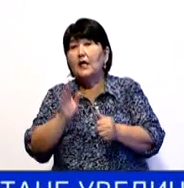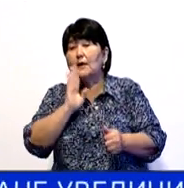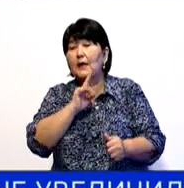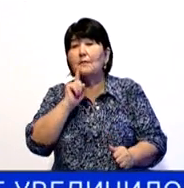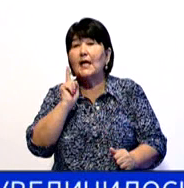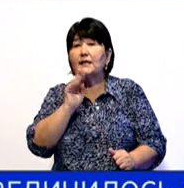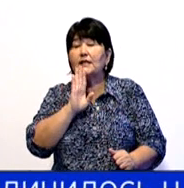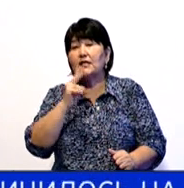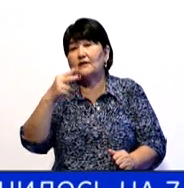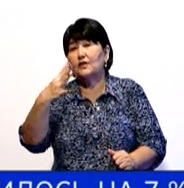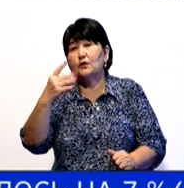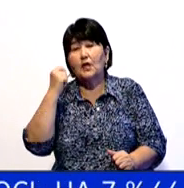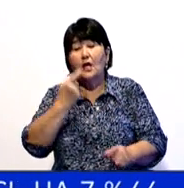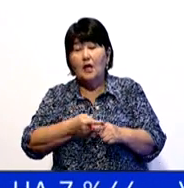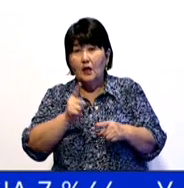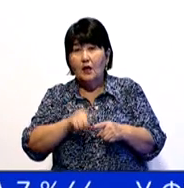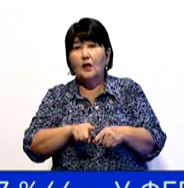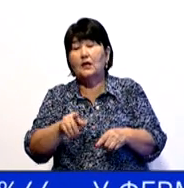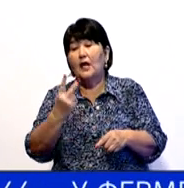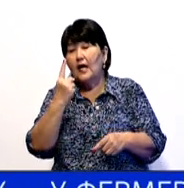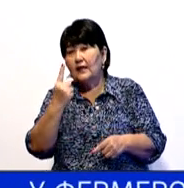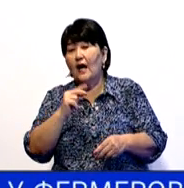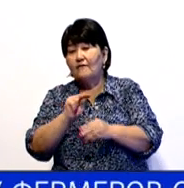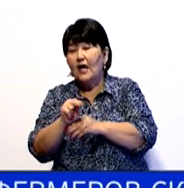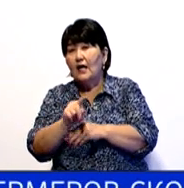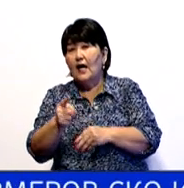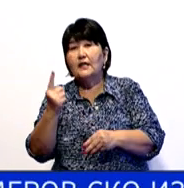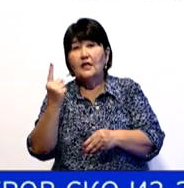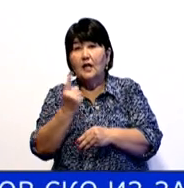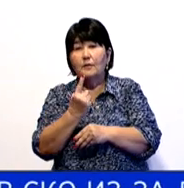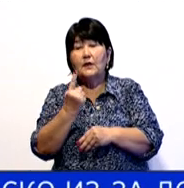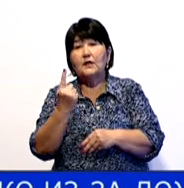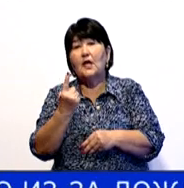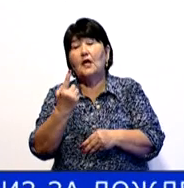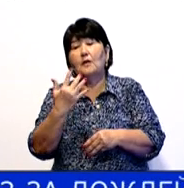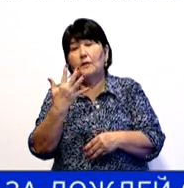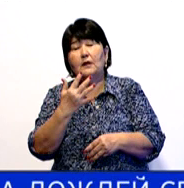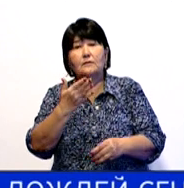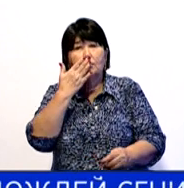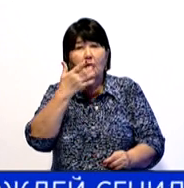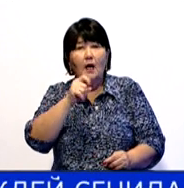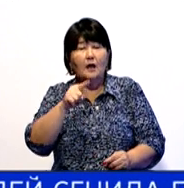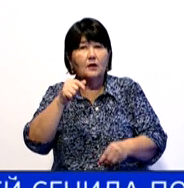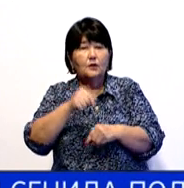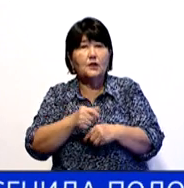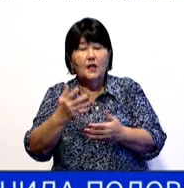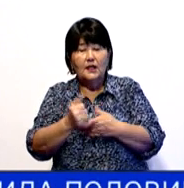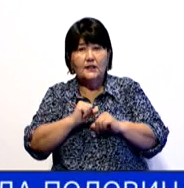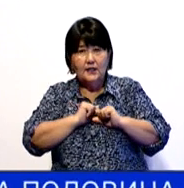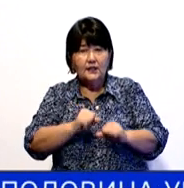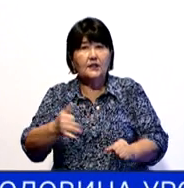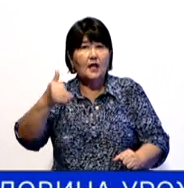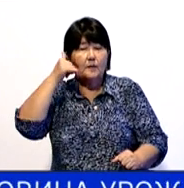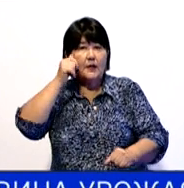молодая женщина 24 лет, которая одна их воспитывает. Она первые часов 5 почувствовала запах газа и нашла в себе силы